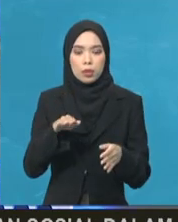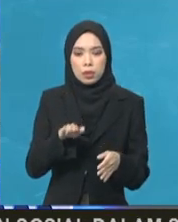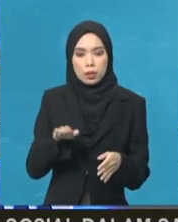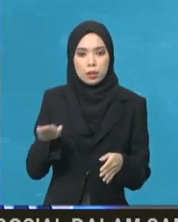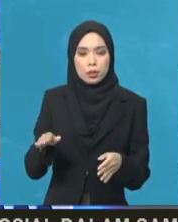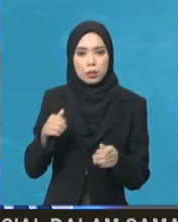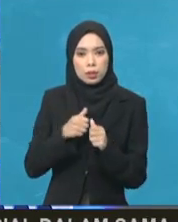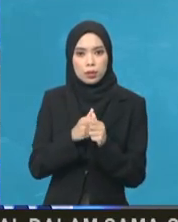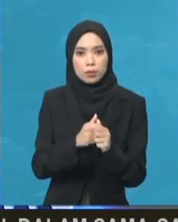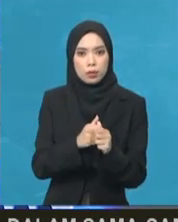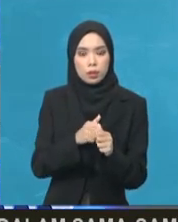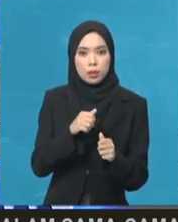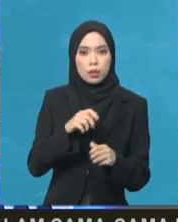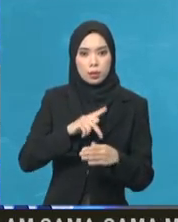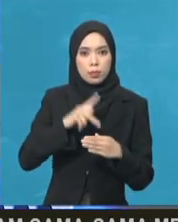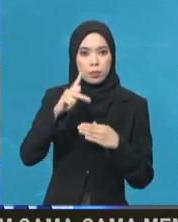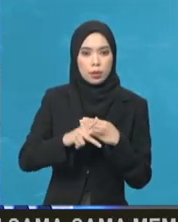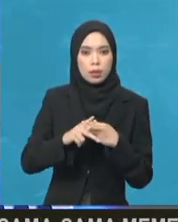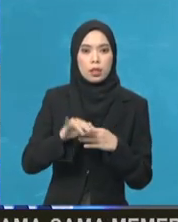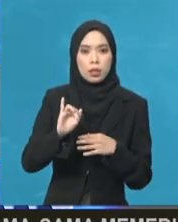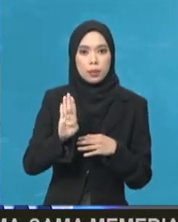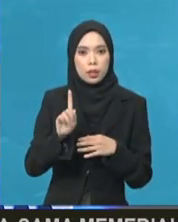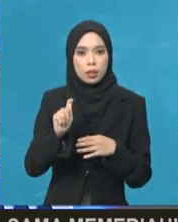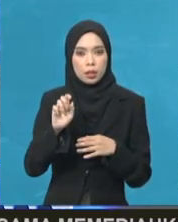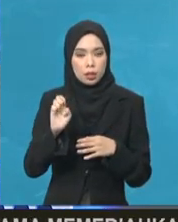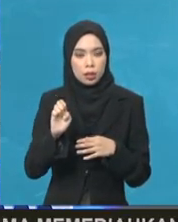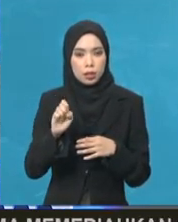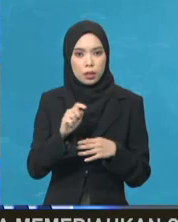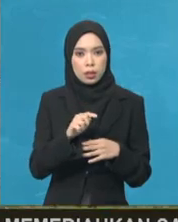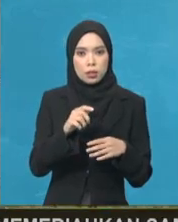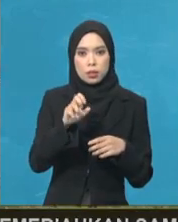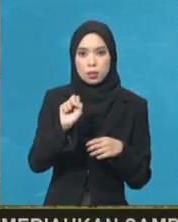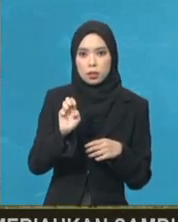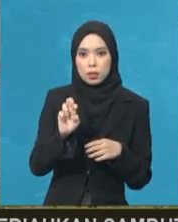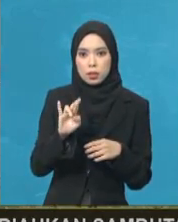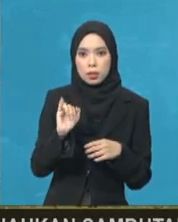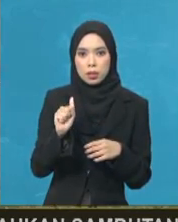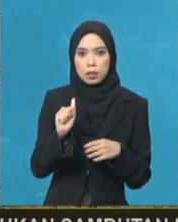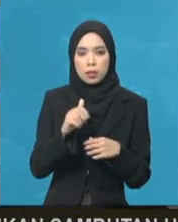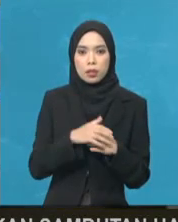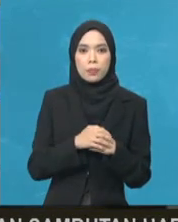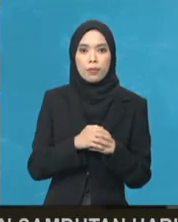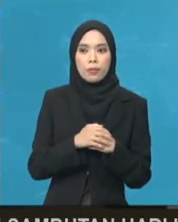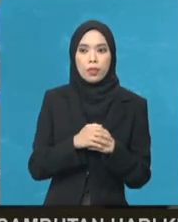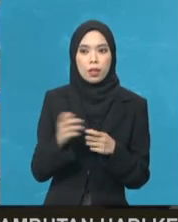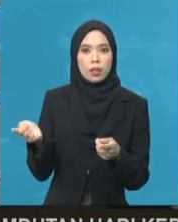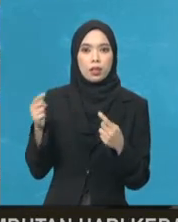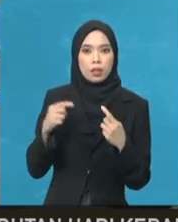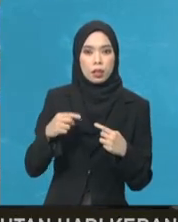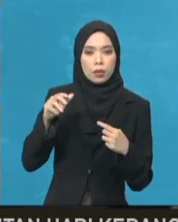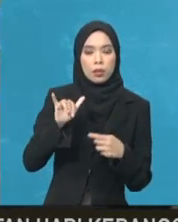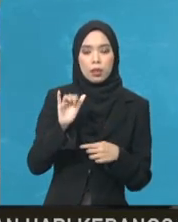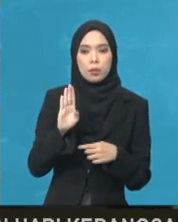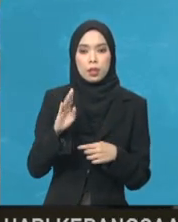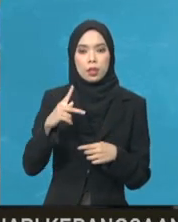ABT examples Sultan Bolkiah ceria hade yang berhormat Dayang Khairunnisa binti awan Chaeri ah Di